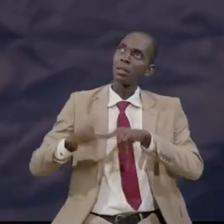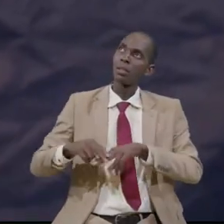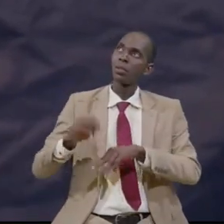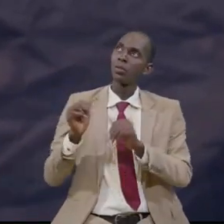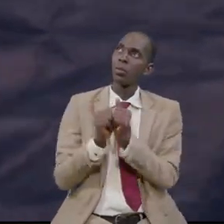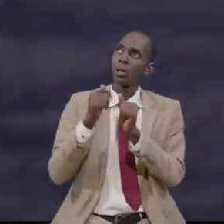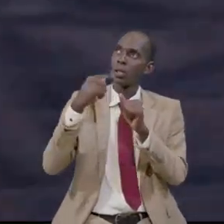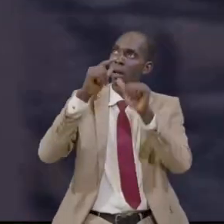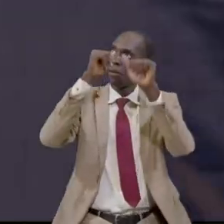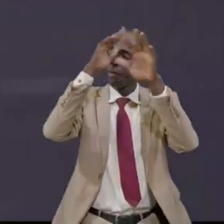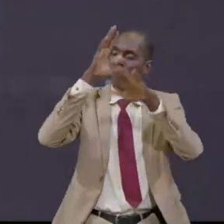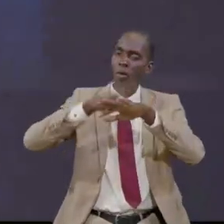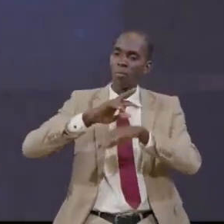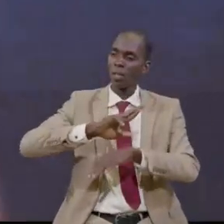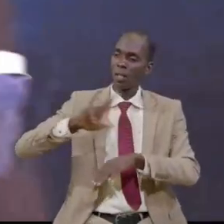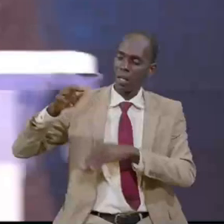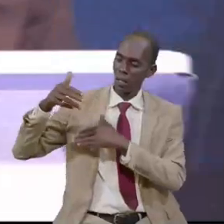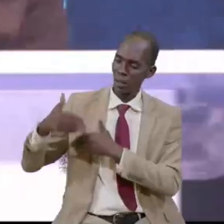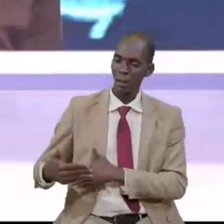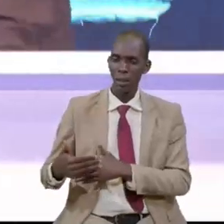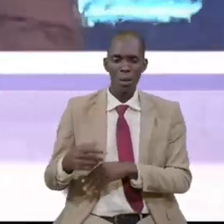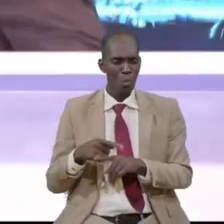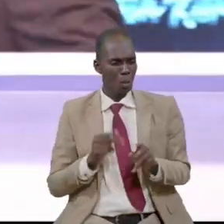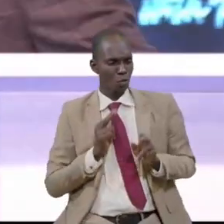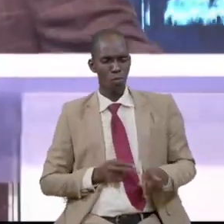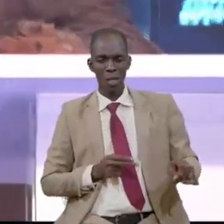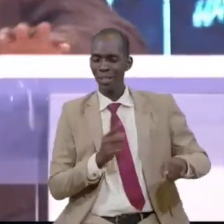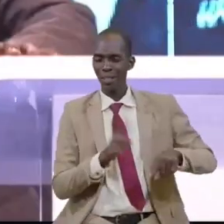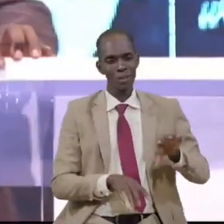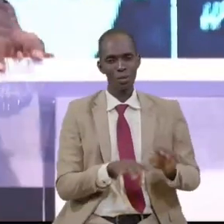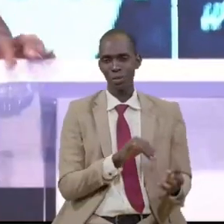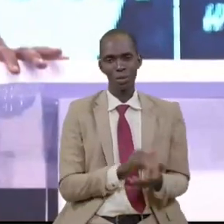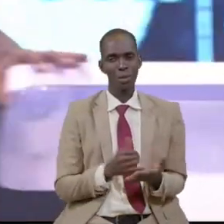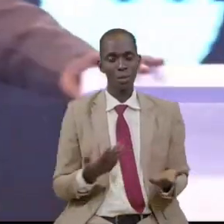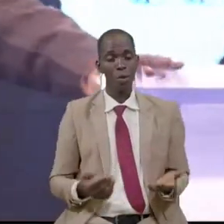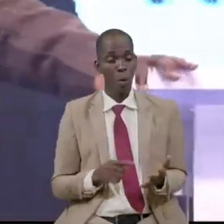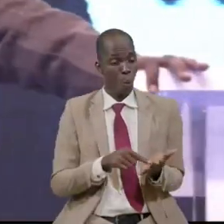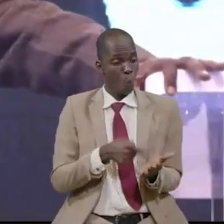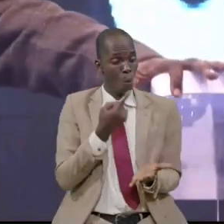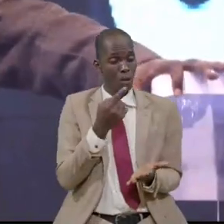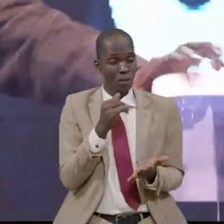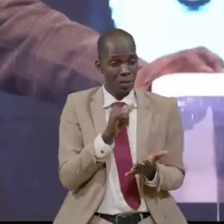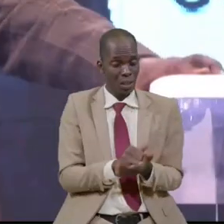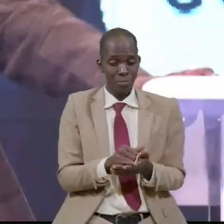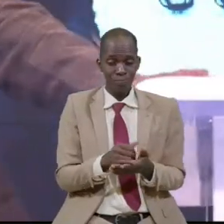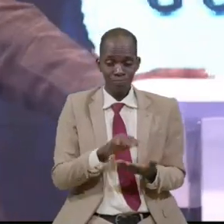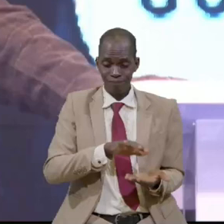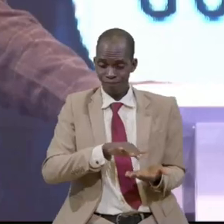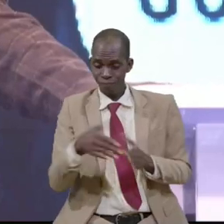droite du Père. Lui ne peut pas le faire. Dès que l'amende de la